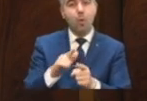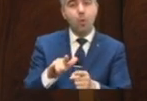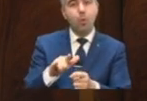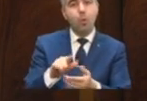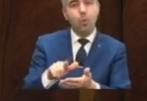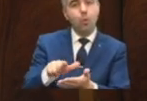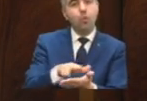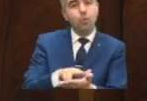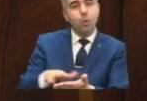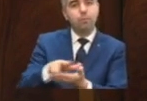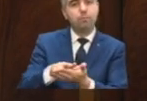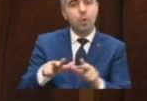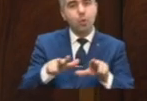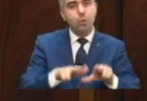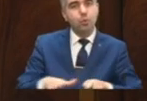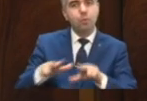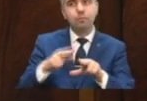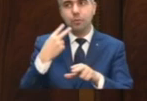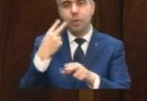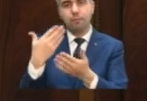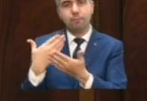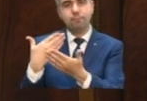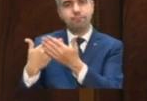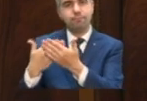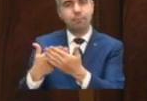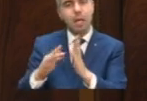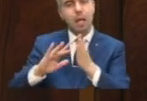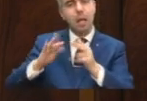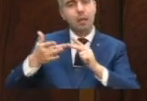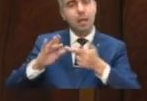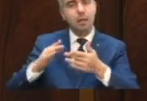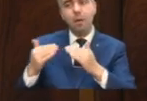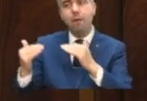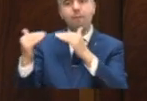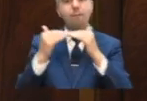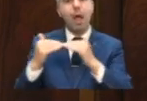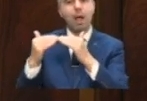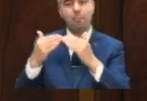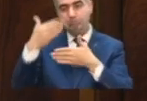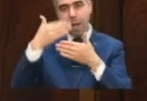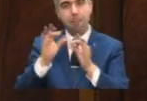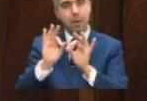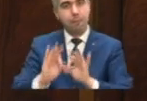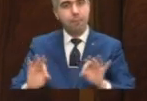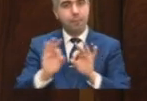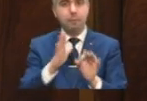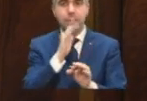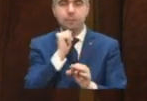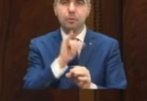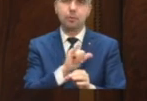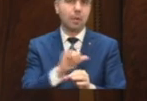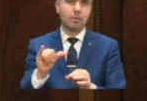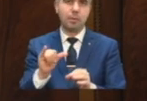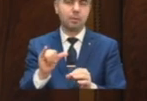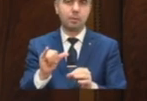وعلى التسريع الصناعي في المغرب والصناعة فين وصلت وحنا بيناتنا ما مفاهمينش، عندنا مشكل. أجي نشوفوا، مستحيل أننا